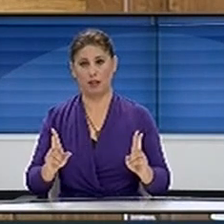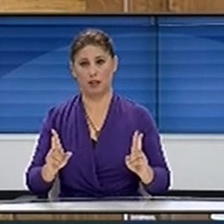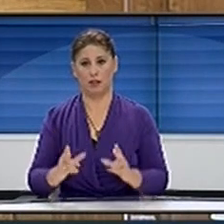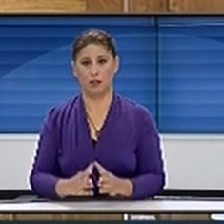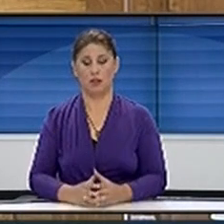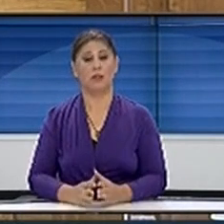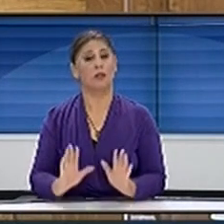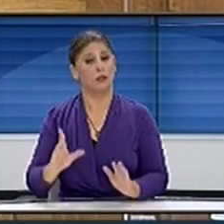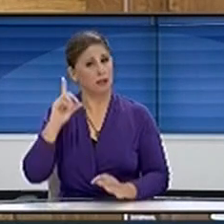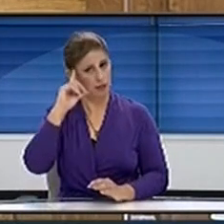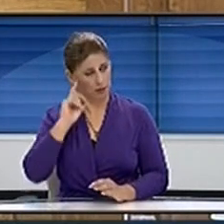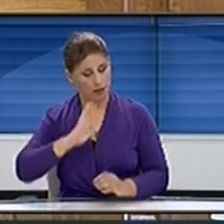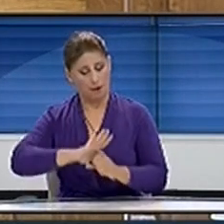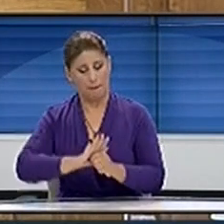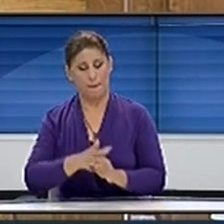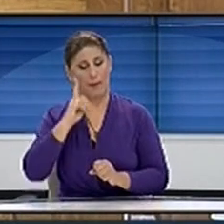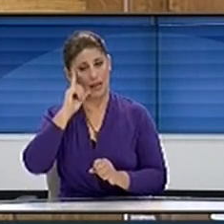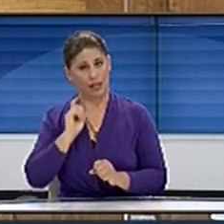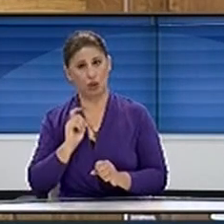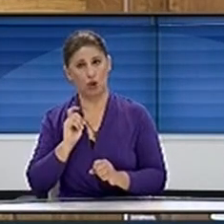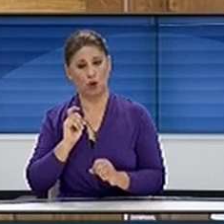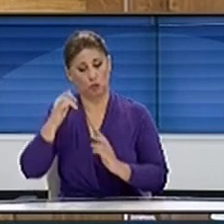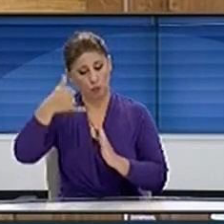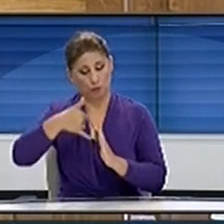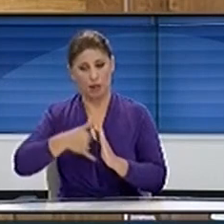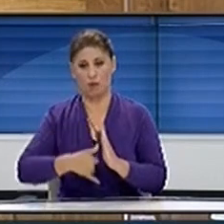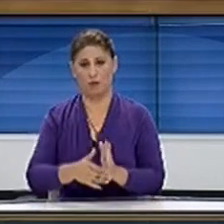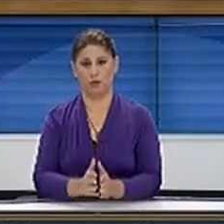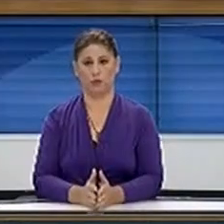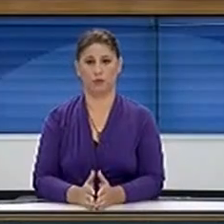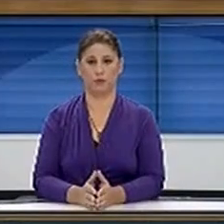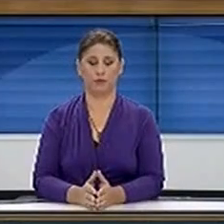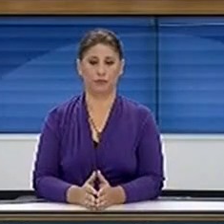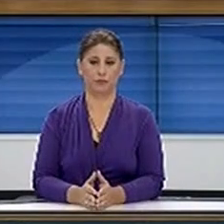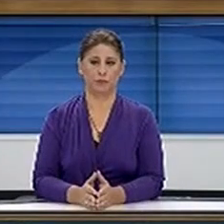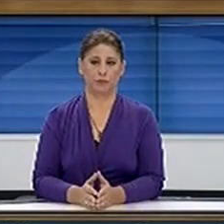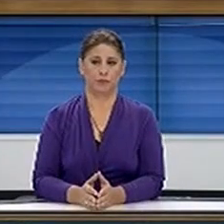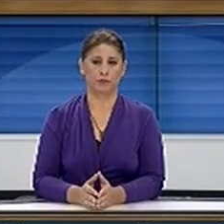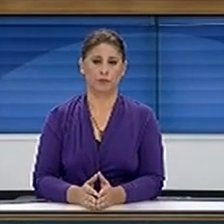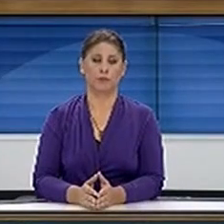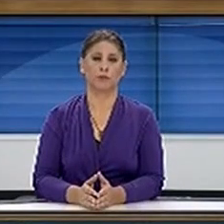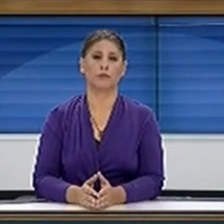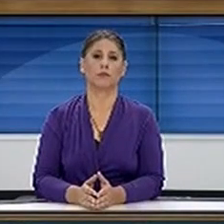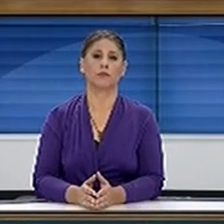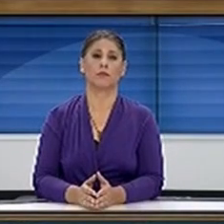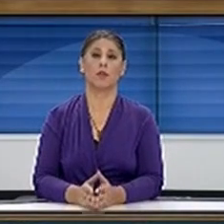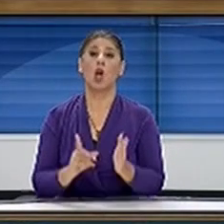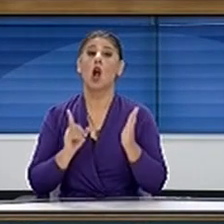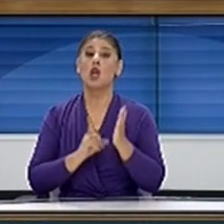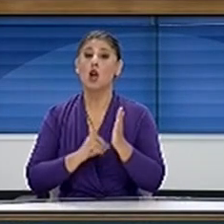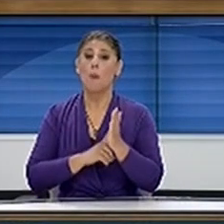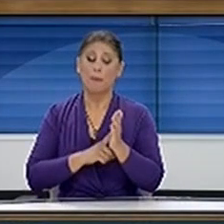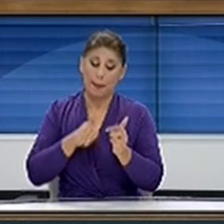Διαφάνειας, ώστε να λάβουν πλήρη γνώση του περιεχομένου του. Όσον αφορά τώρα τις νόμιμες